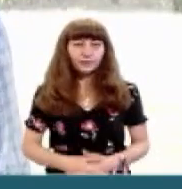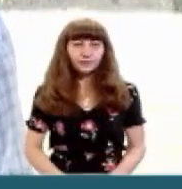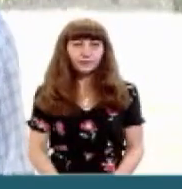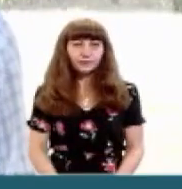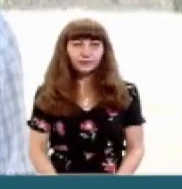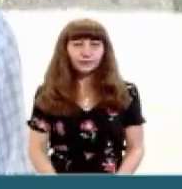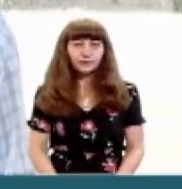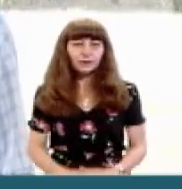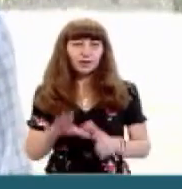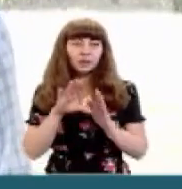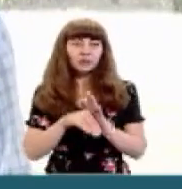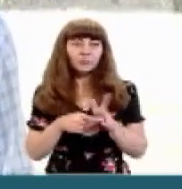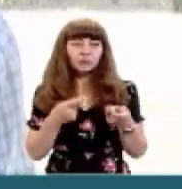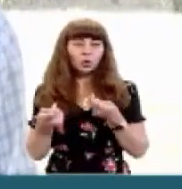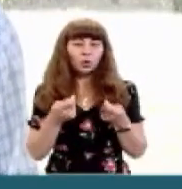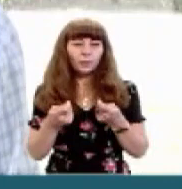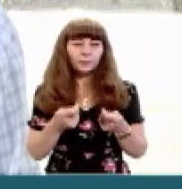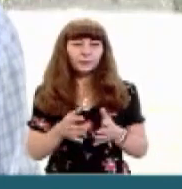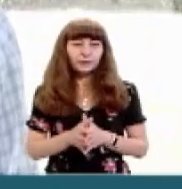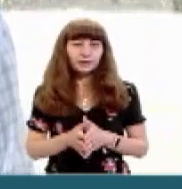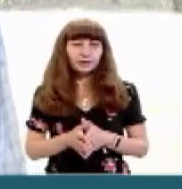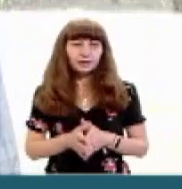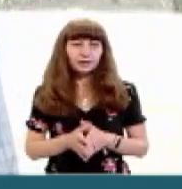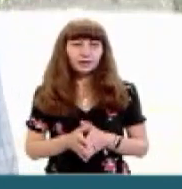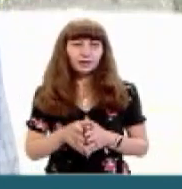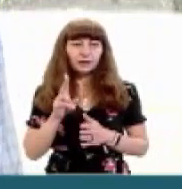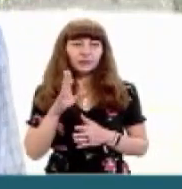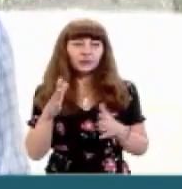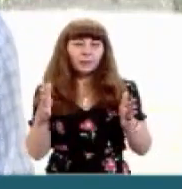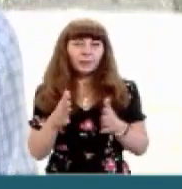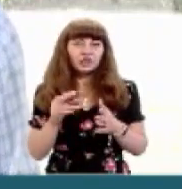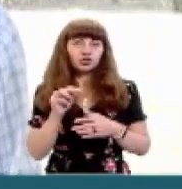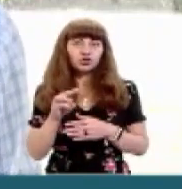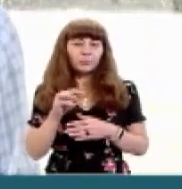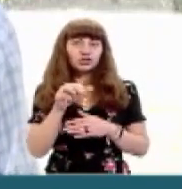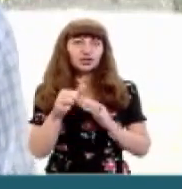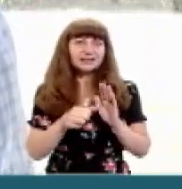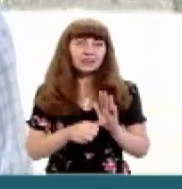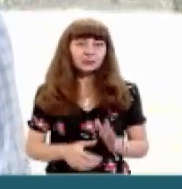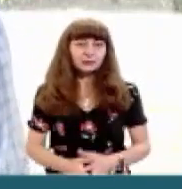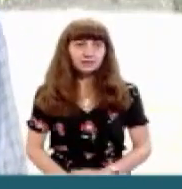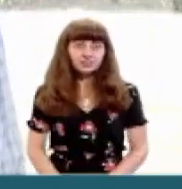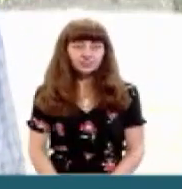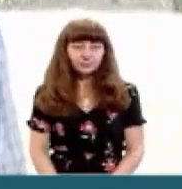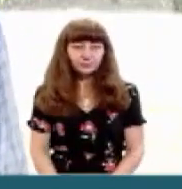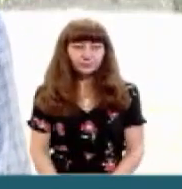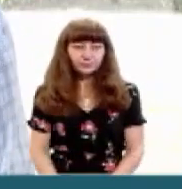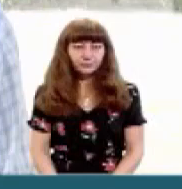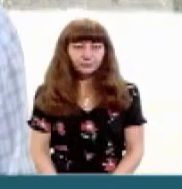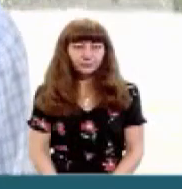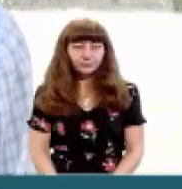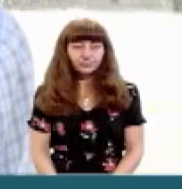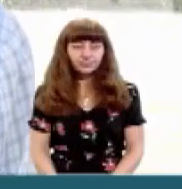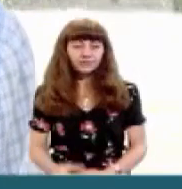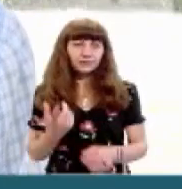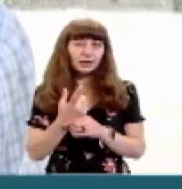квартир, и совместное управление, это квартиры меньше, чем 16, кто имеет право управлять общим имуществом дома.